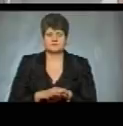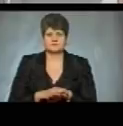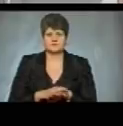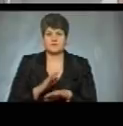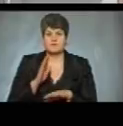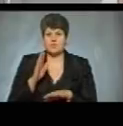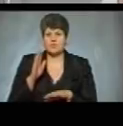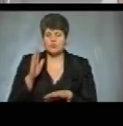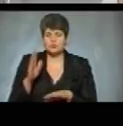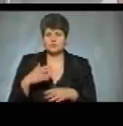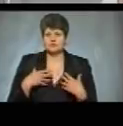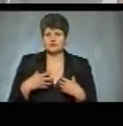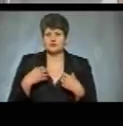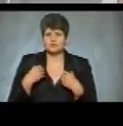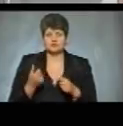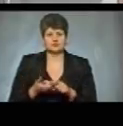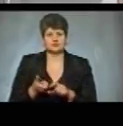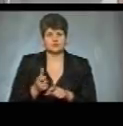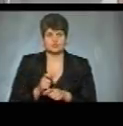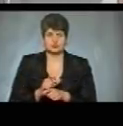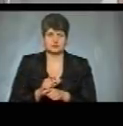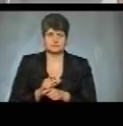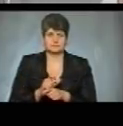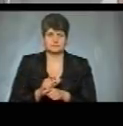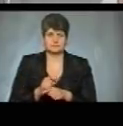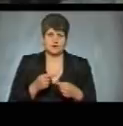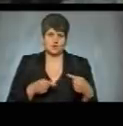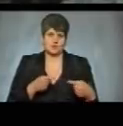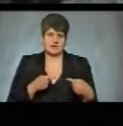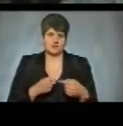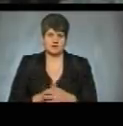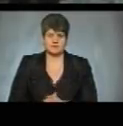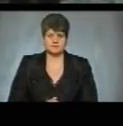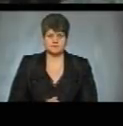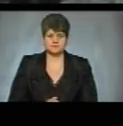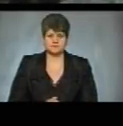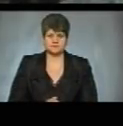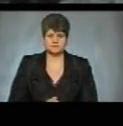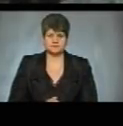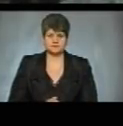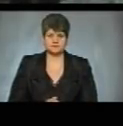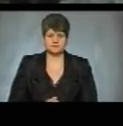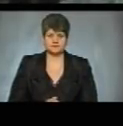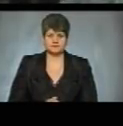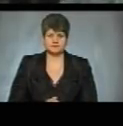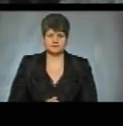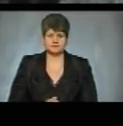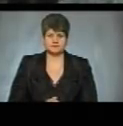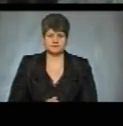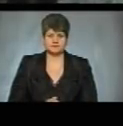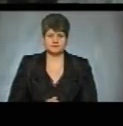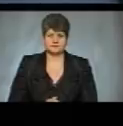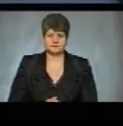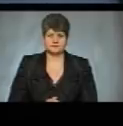прогноз по видужуванню дуже, скажімо, такий суперечливий. Марія Котенко, Тарас Бурак,